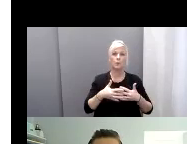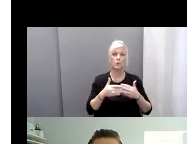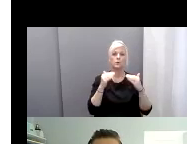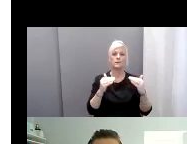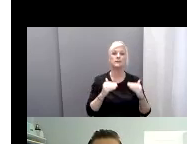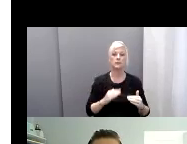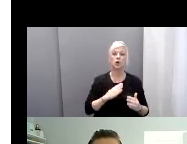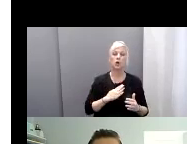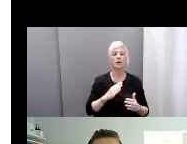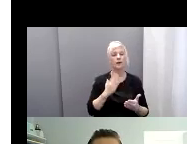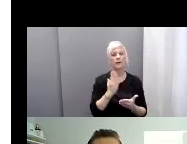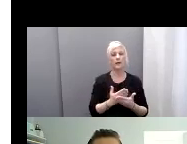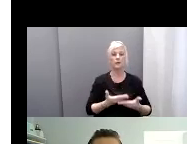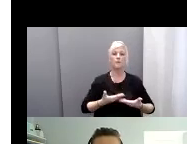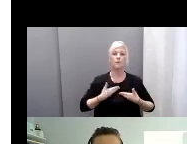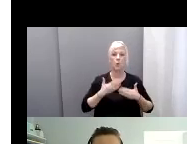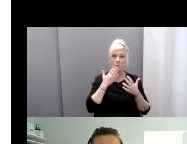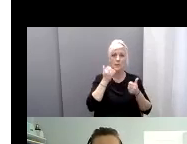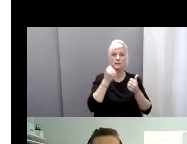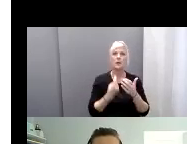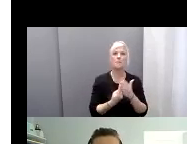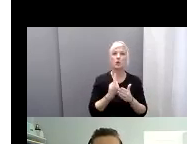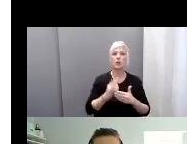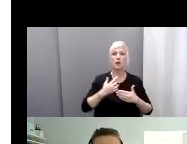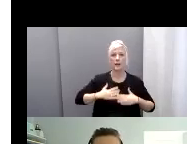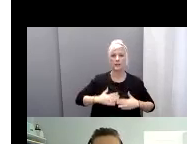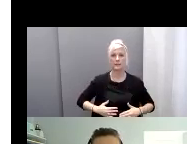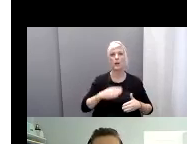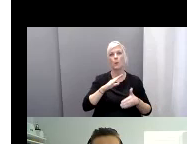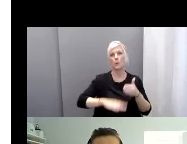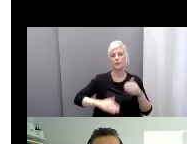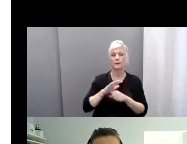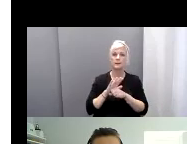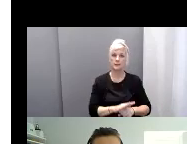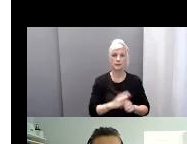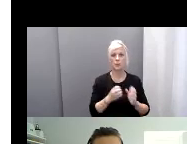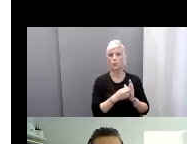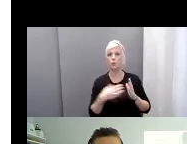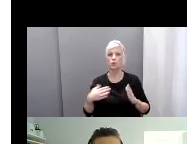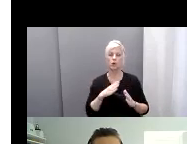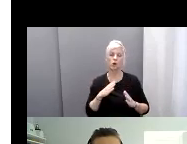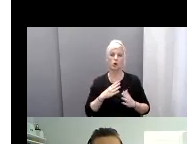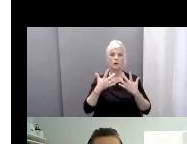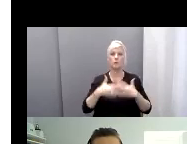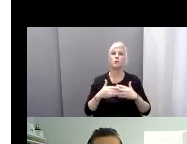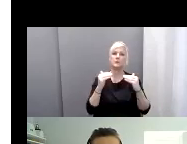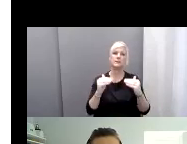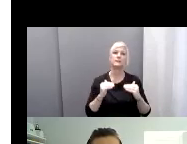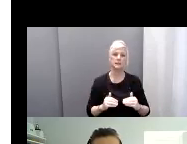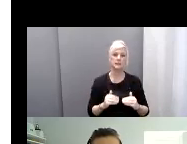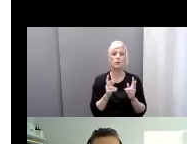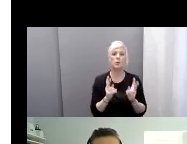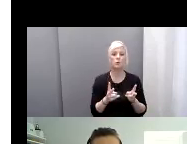åtnjuta bästa möjliga hälsa och utan diskriminering på grund av funktionsnedsättning, även när det